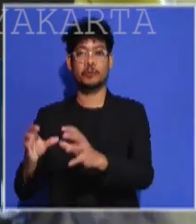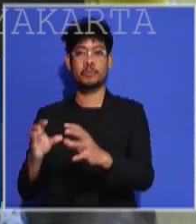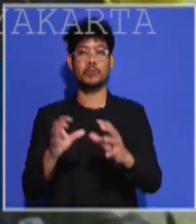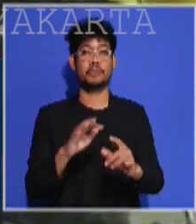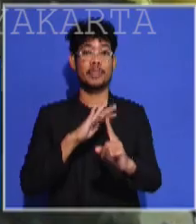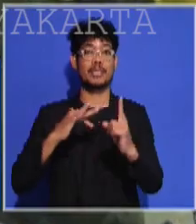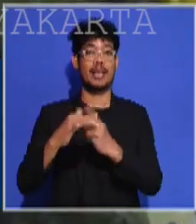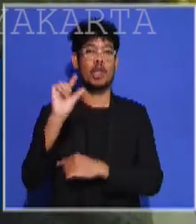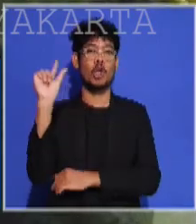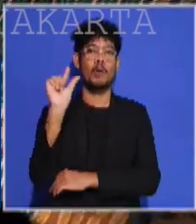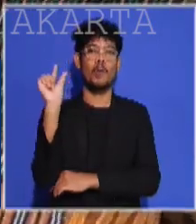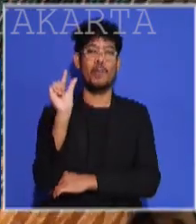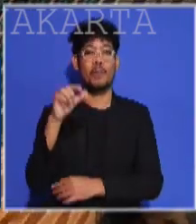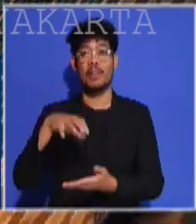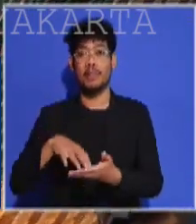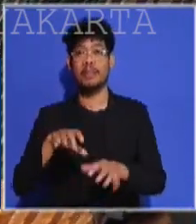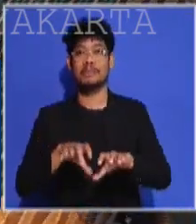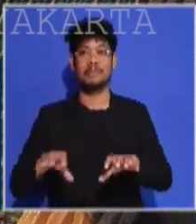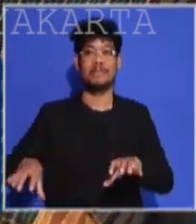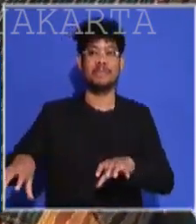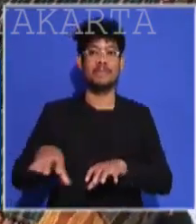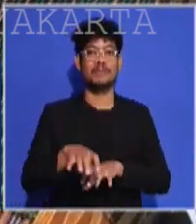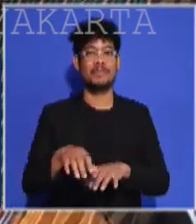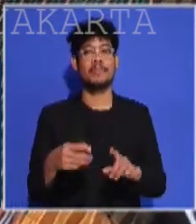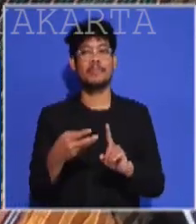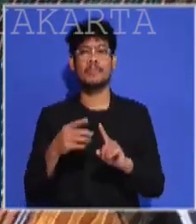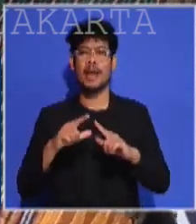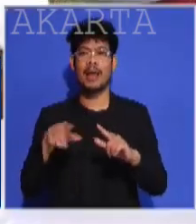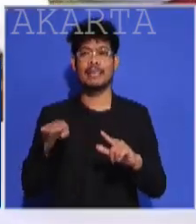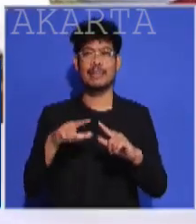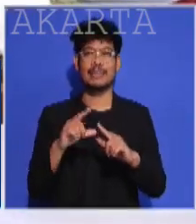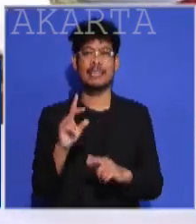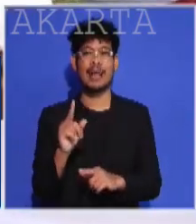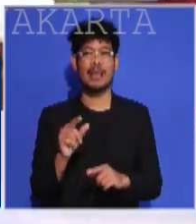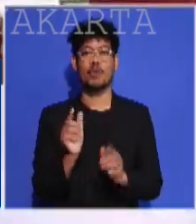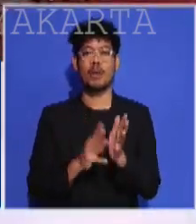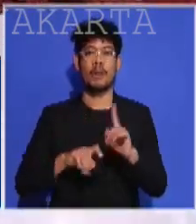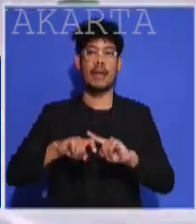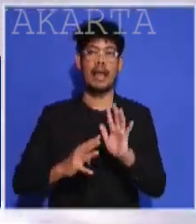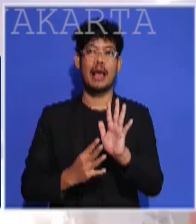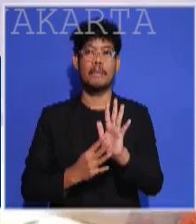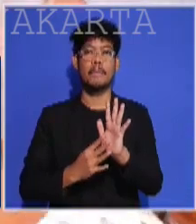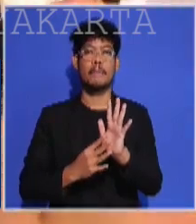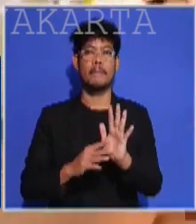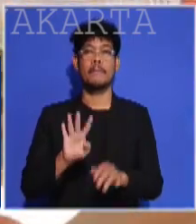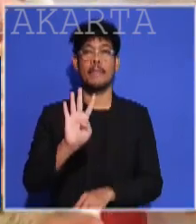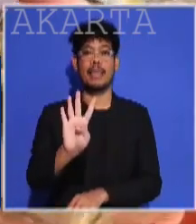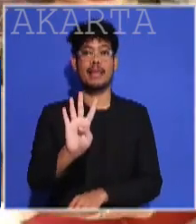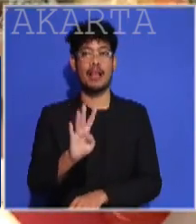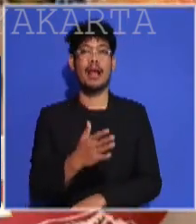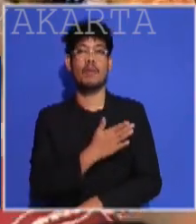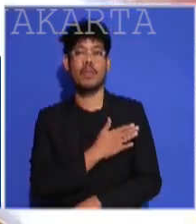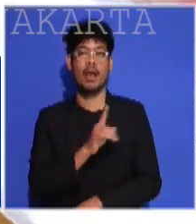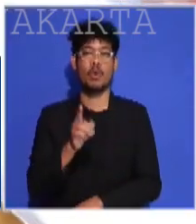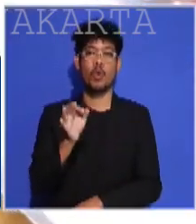Kegiatan bazar UMKM di mana perwakilan UMKM dari empat kabupaten dan kota di Daerah Istimewa Yogyakarta turut serta